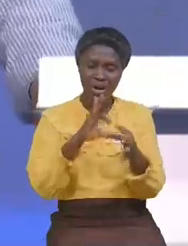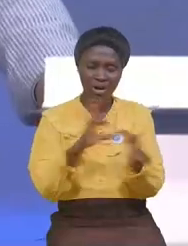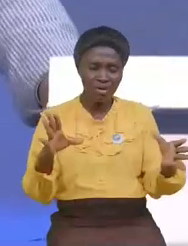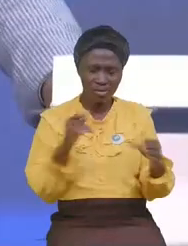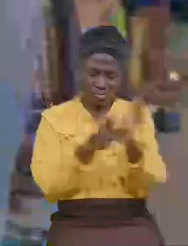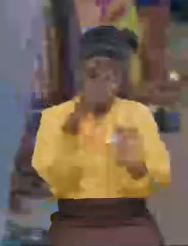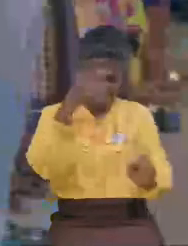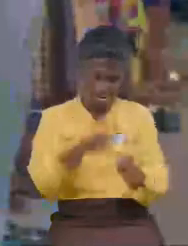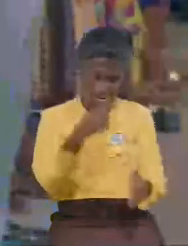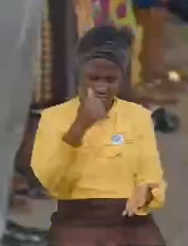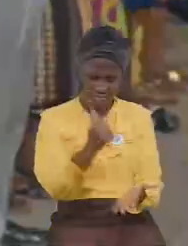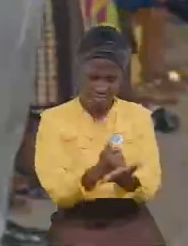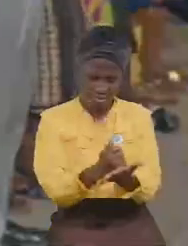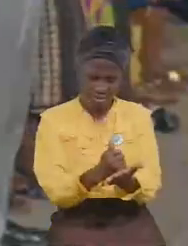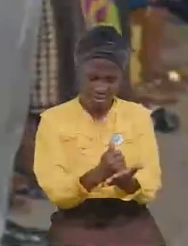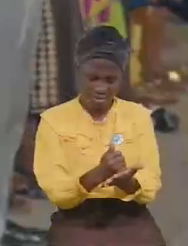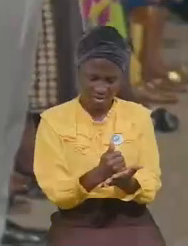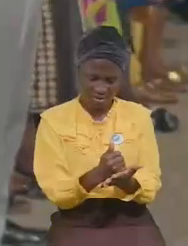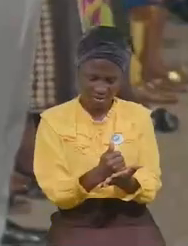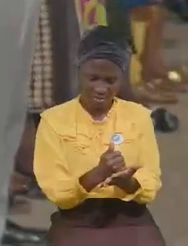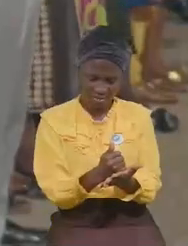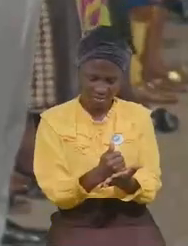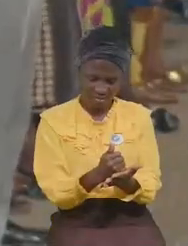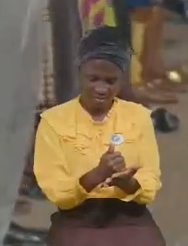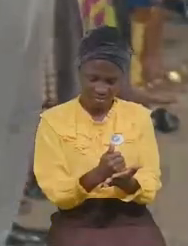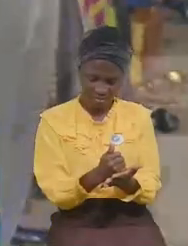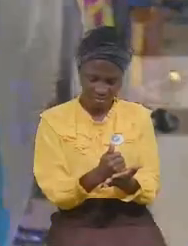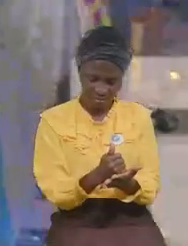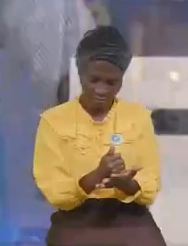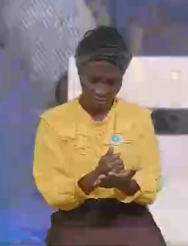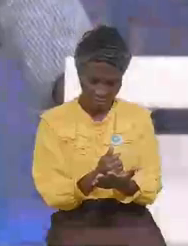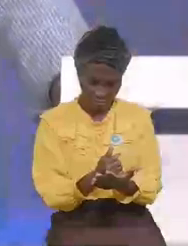Que les langues muettes se délient au nom de Jésus-Christ.